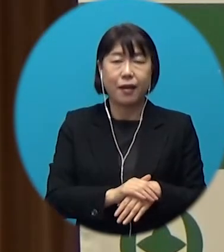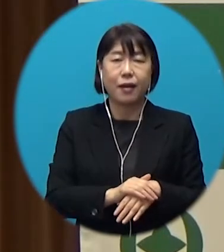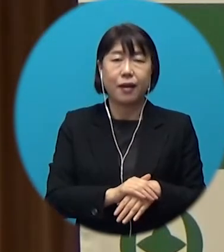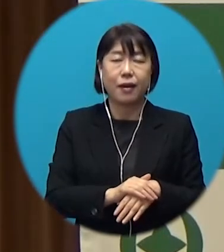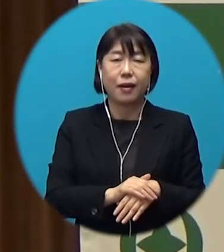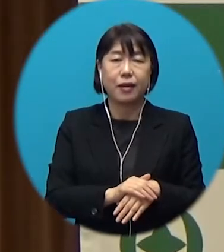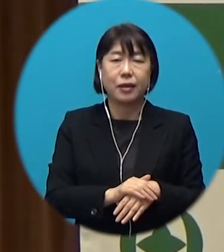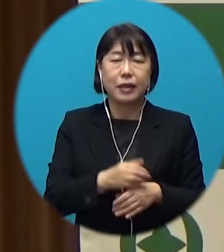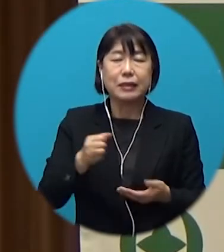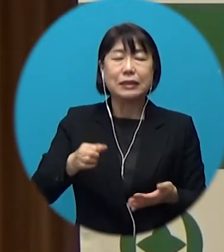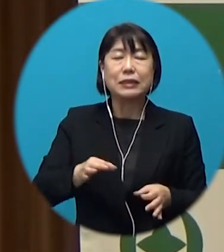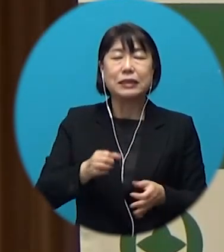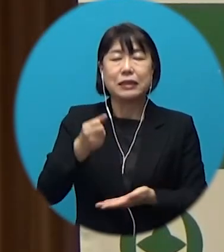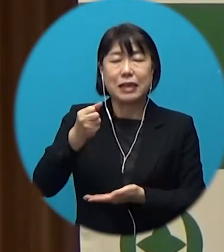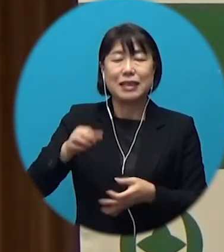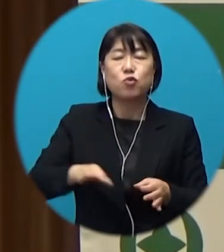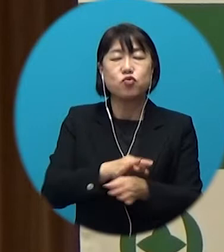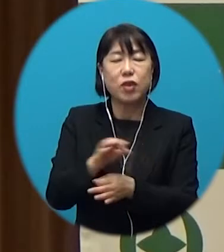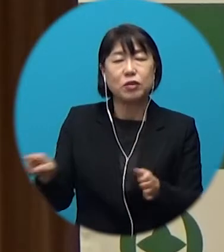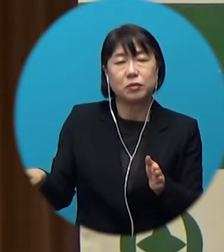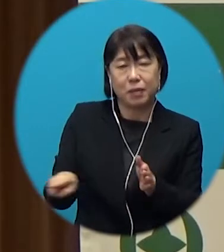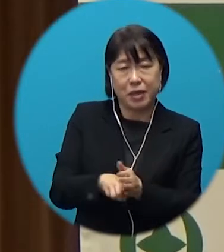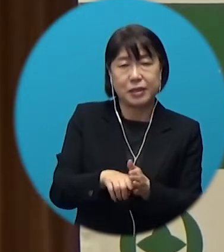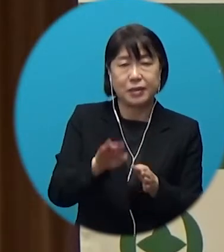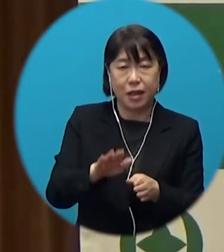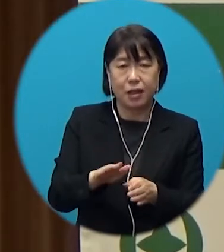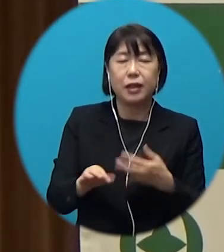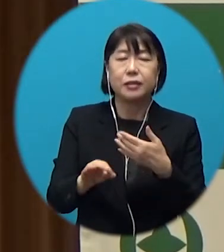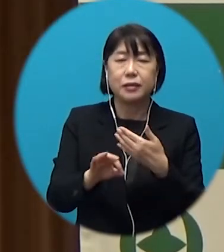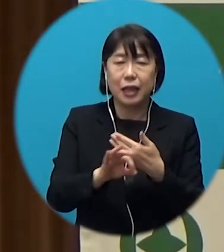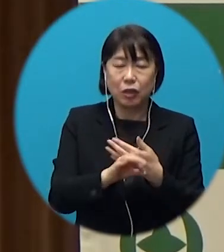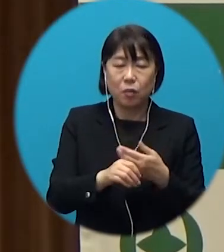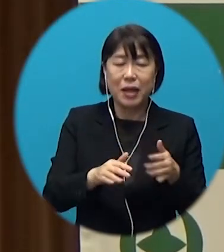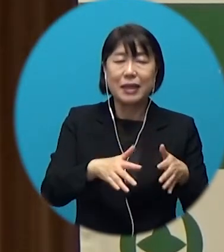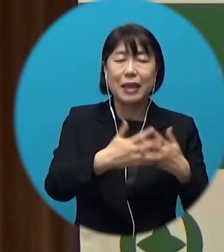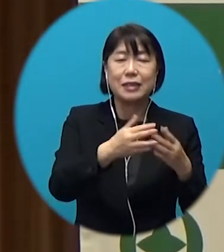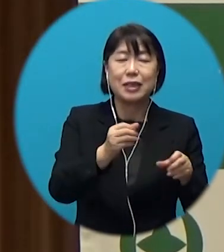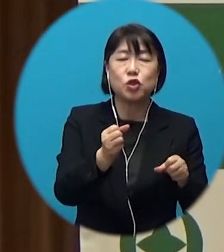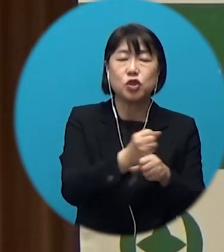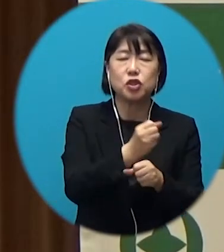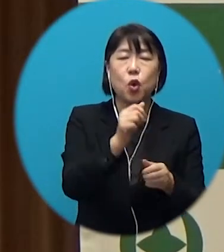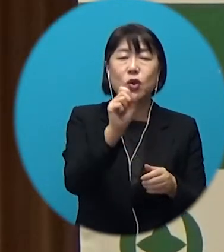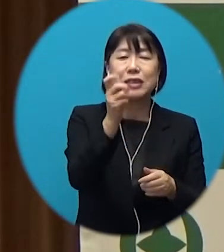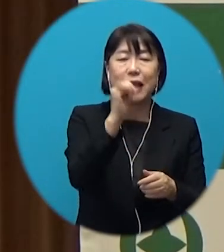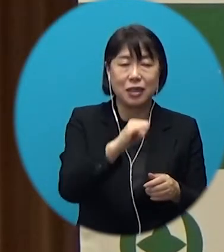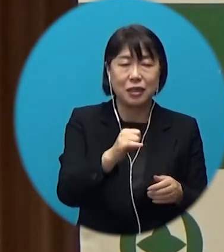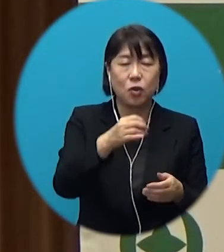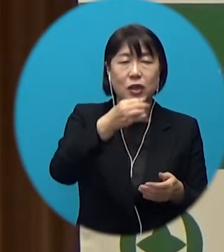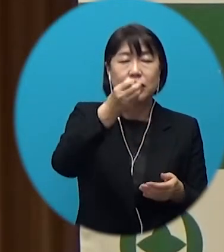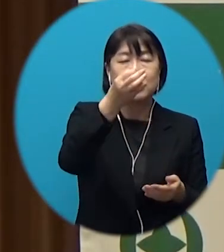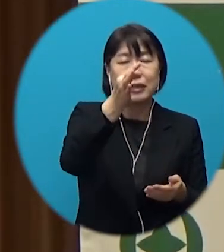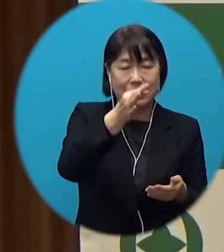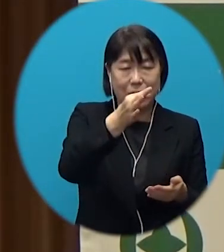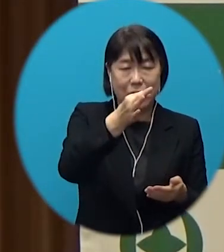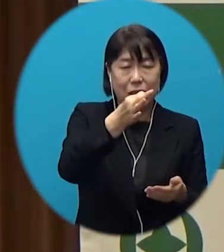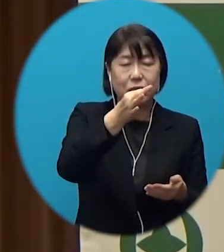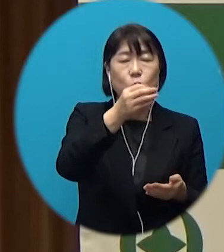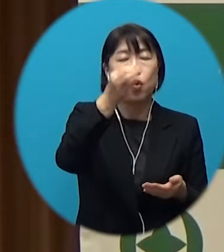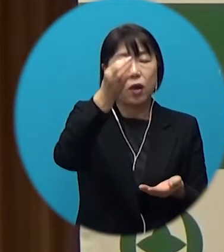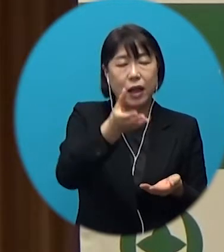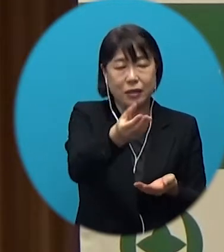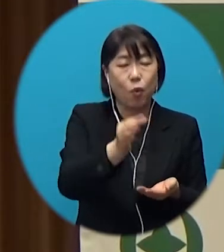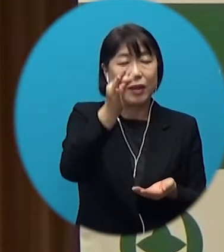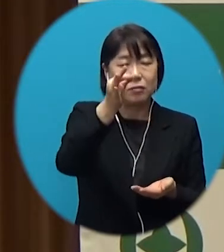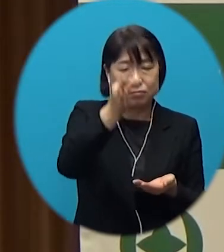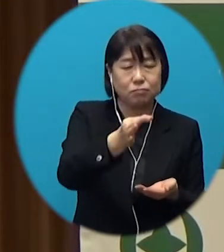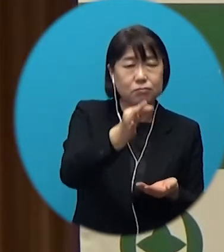財政運営を進めてまいりました。例えば建設事業の債などのですね、何らか使用債務総額の何らかの削減をですね、